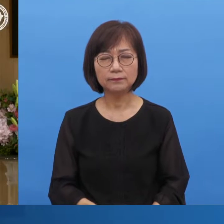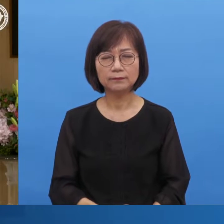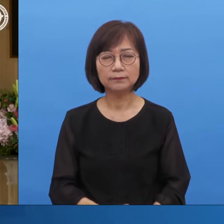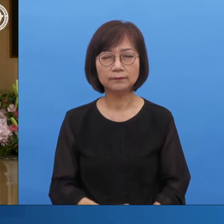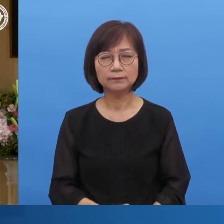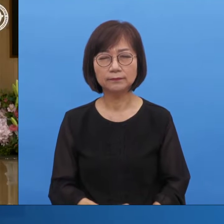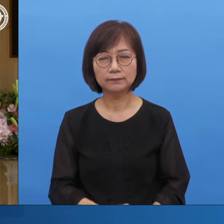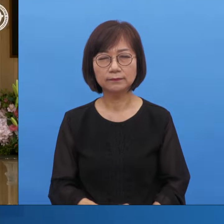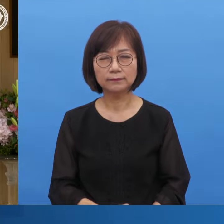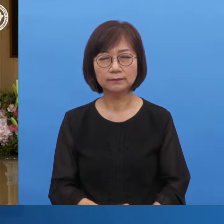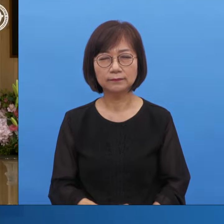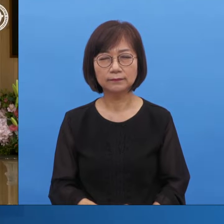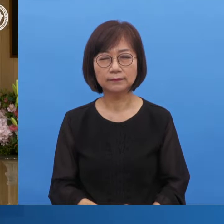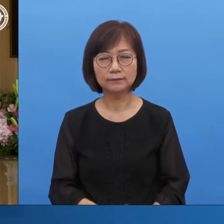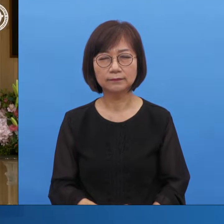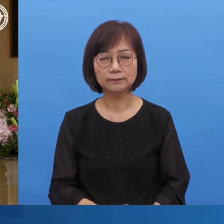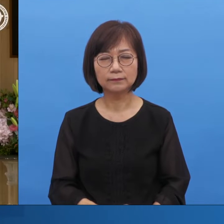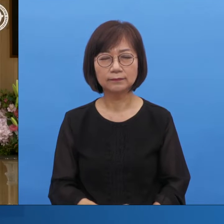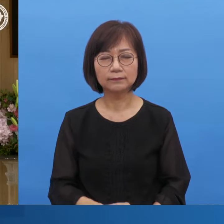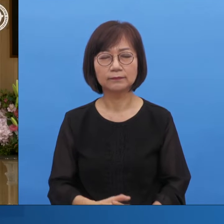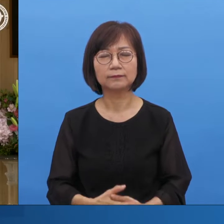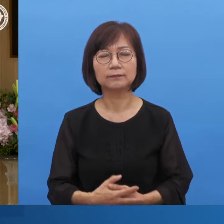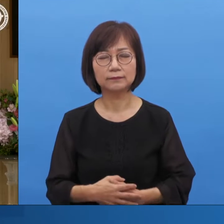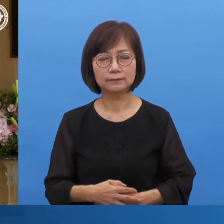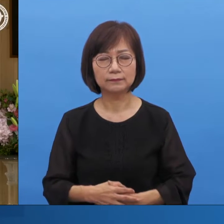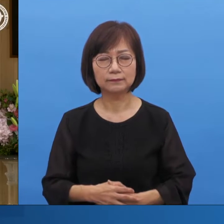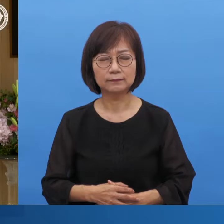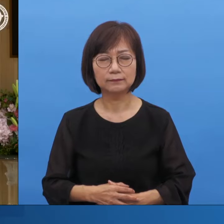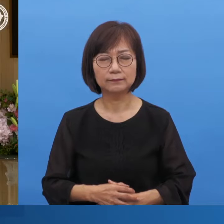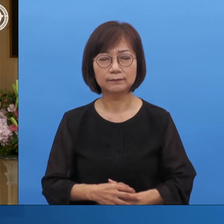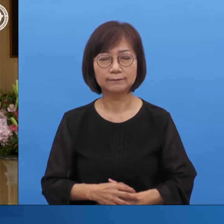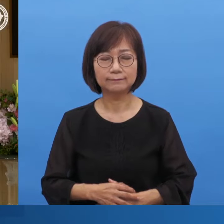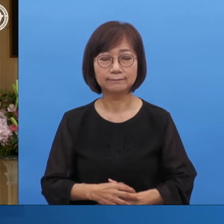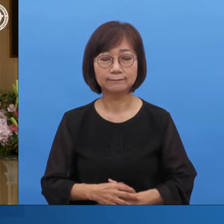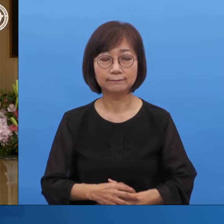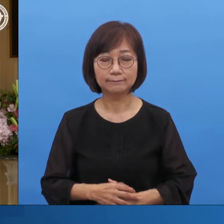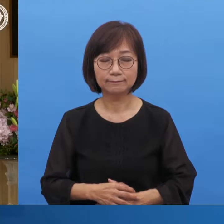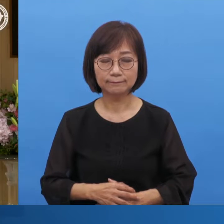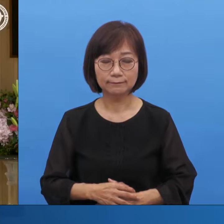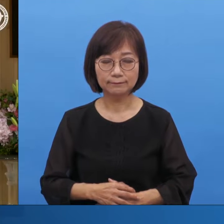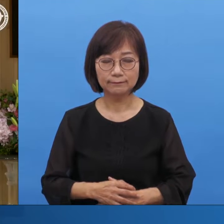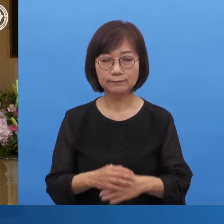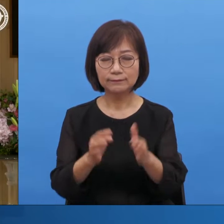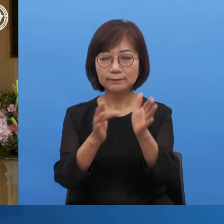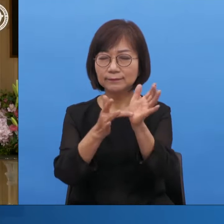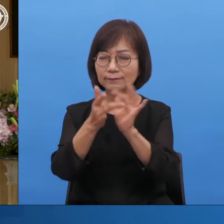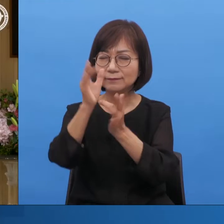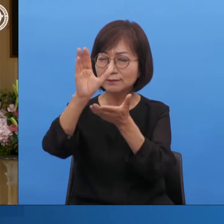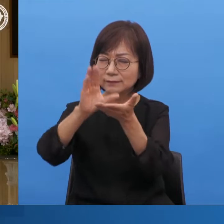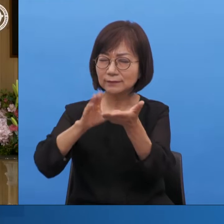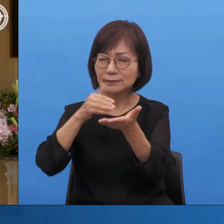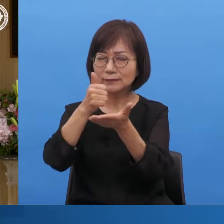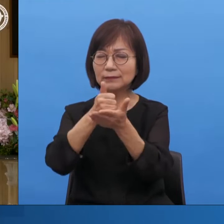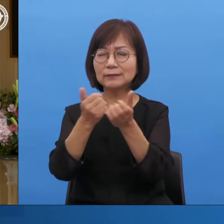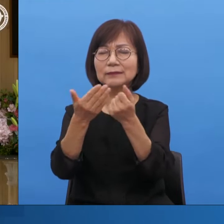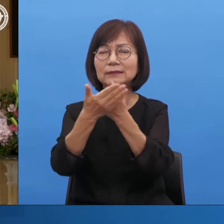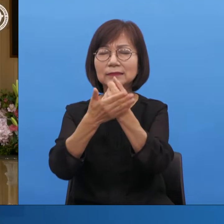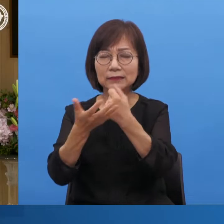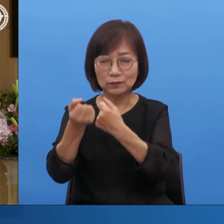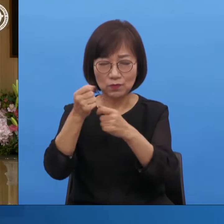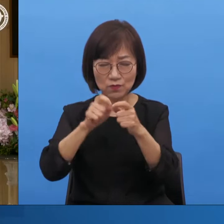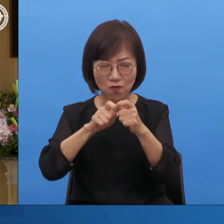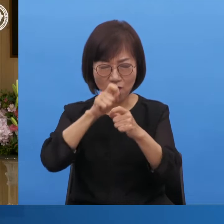Son, that whoever believes in him should not perish but have eternal life. Amen. 예수 그리스도로 말미암아 영생을